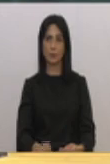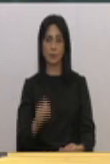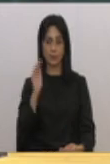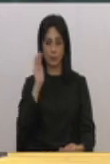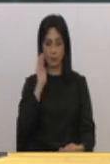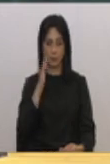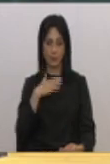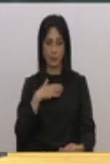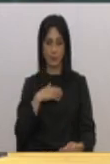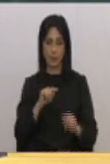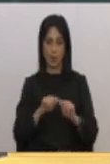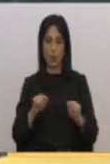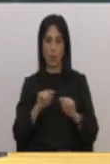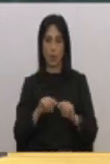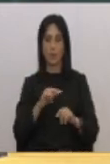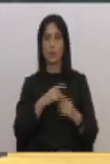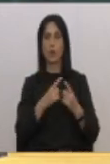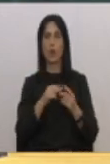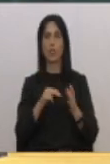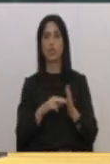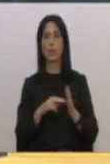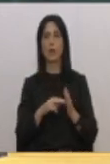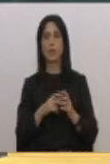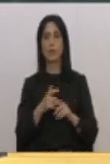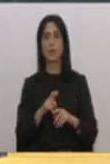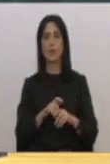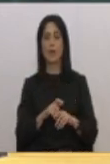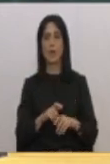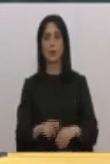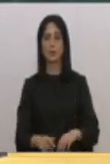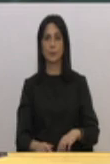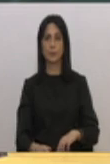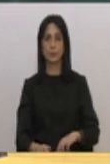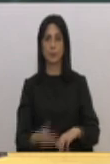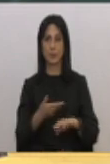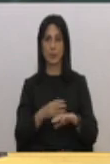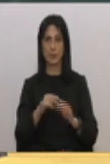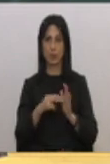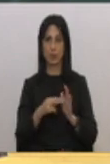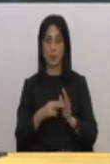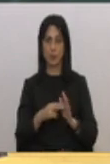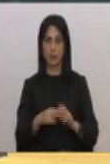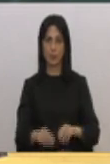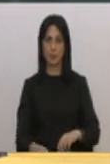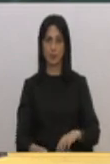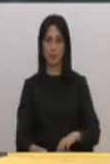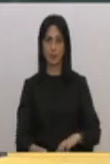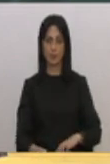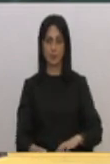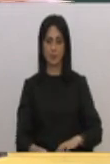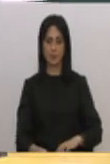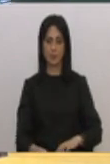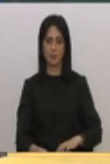მოვისმინეთ ჩვენი ოპოზიციონერი კოლეგების შეფასებები და ძალიან ძიმე შეფასებები ერთი